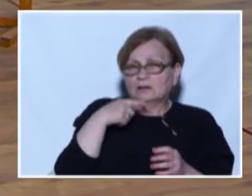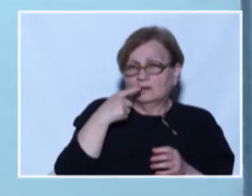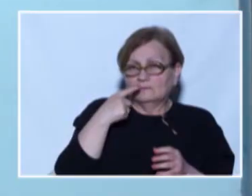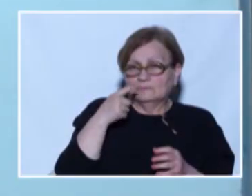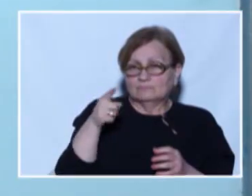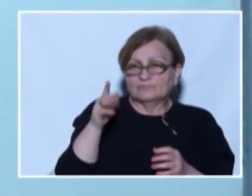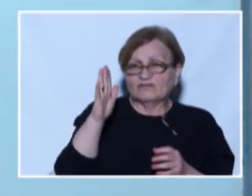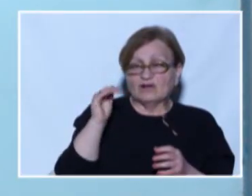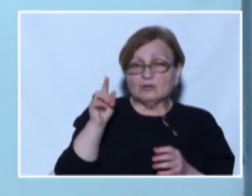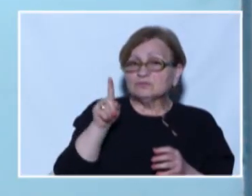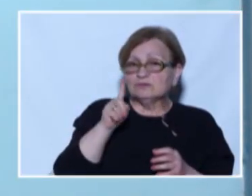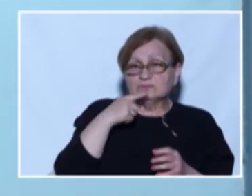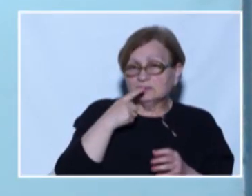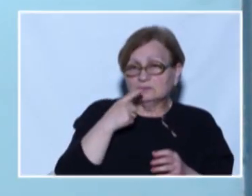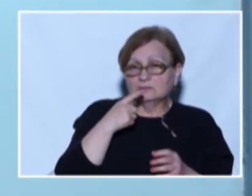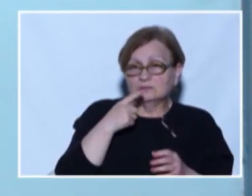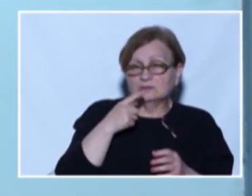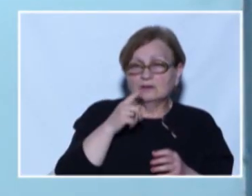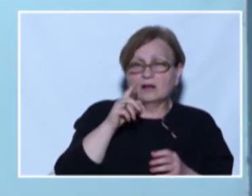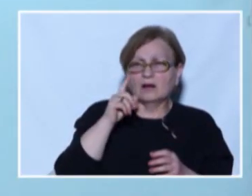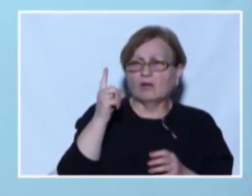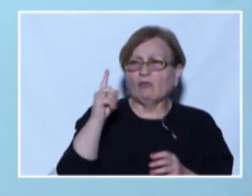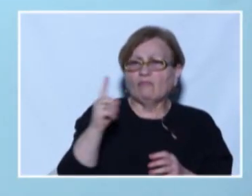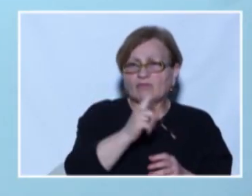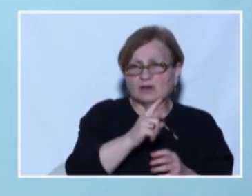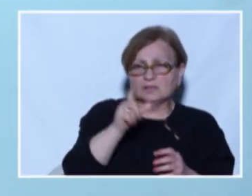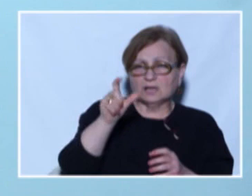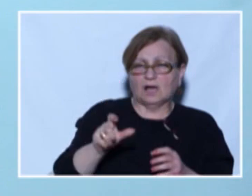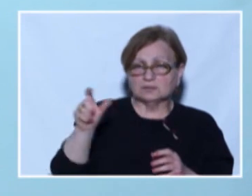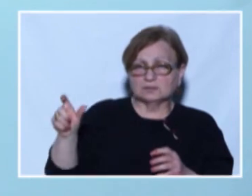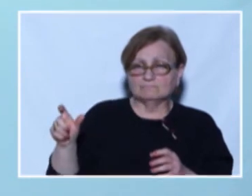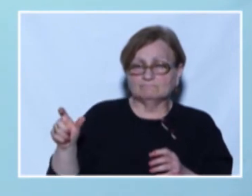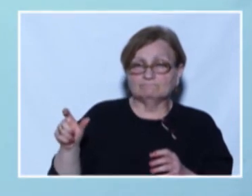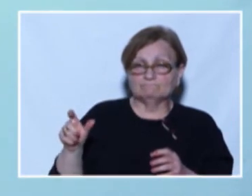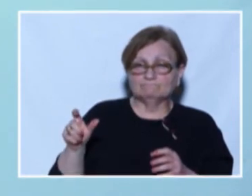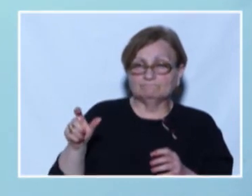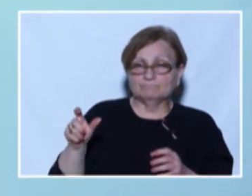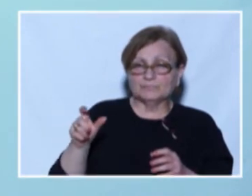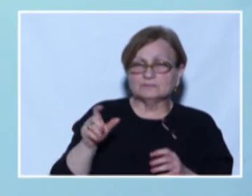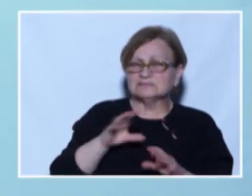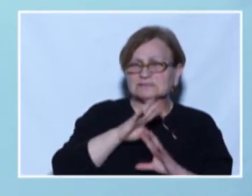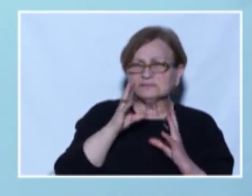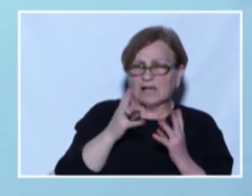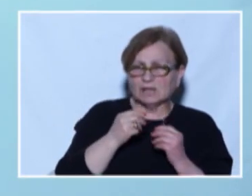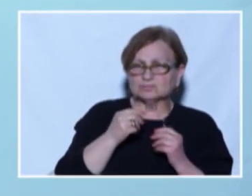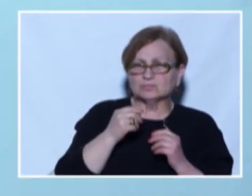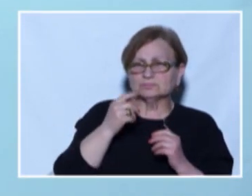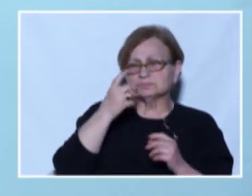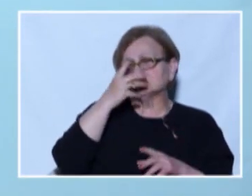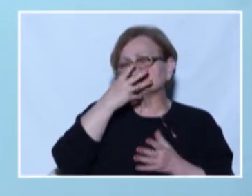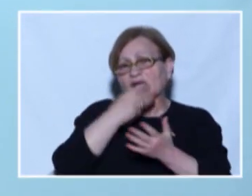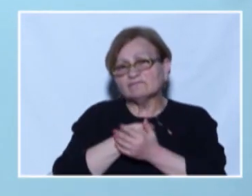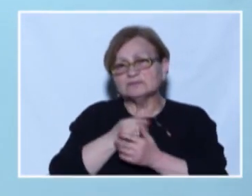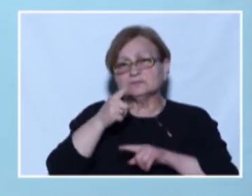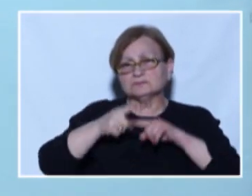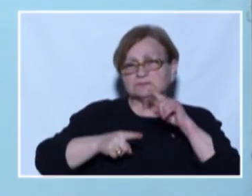ჩვენ ვაჟა-ფშაველა. ყოველი ადამიანი, ჯერ დავანებოთ თავი, თავისი ქვეყნისთვის ირჯება ის თუ